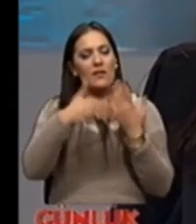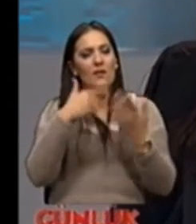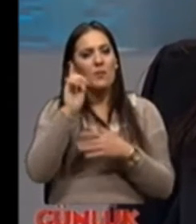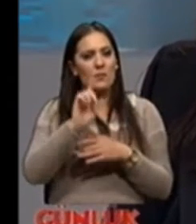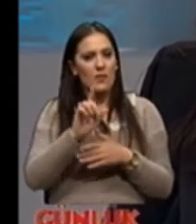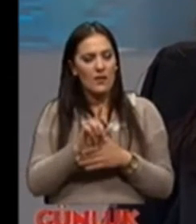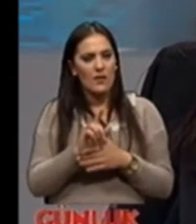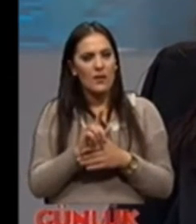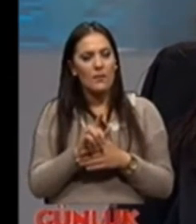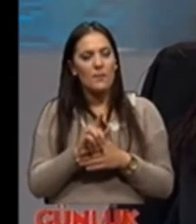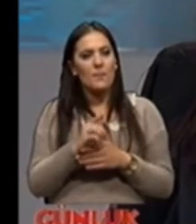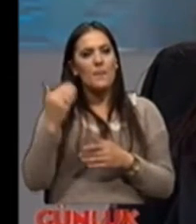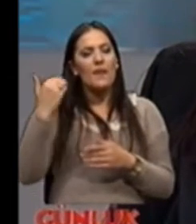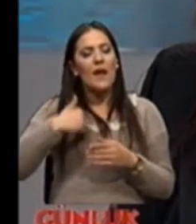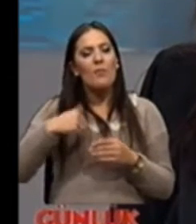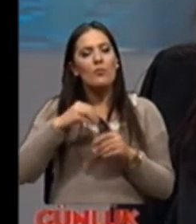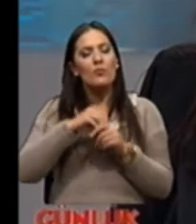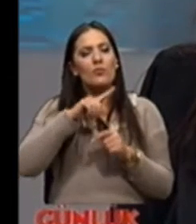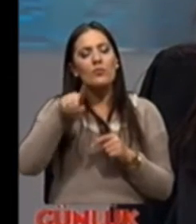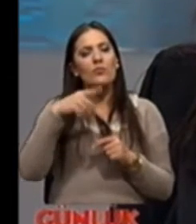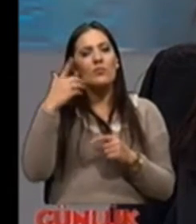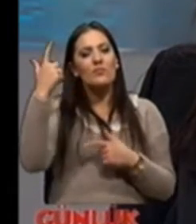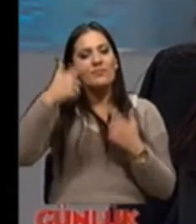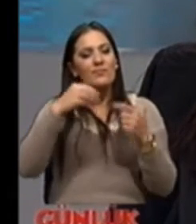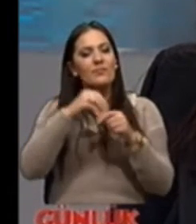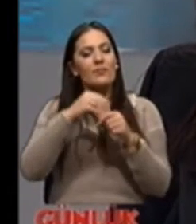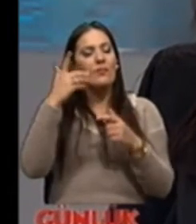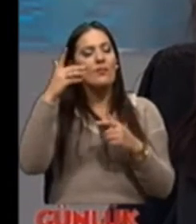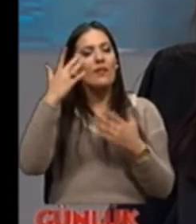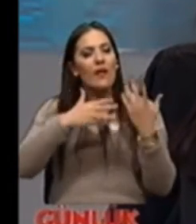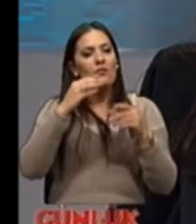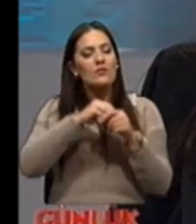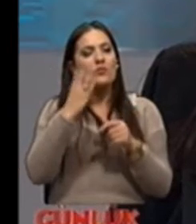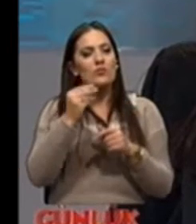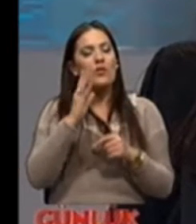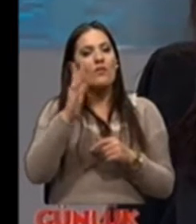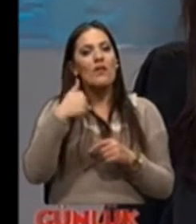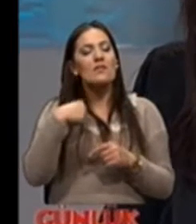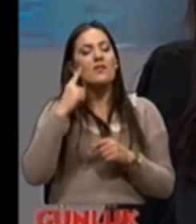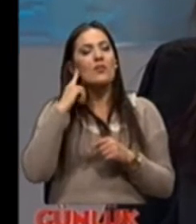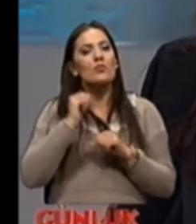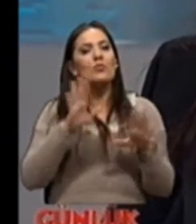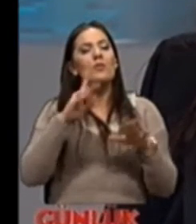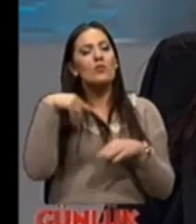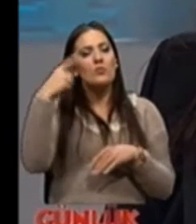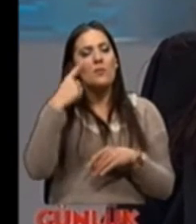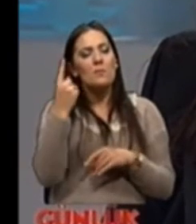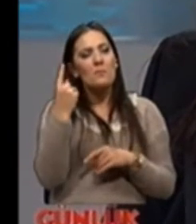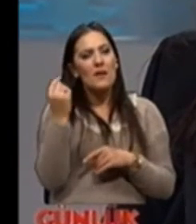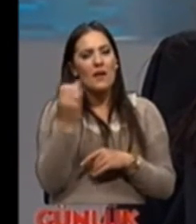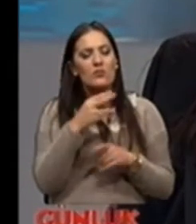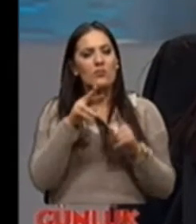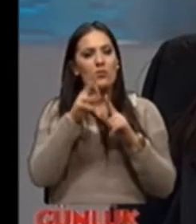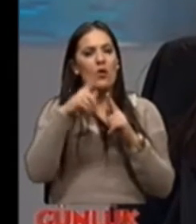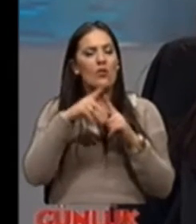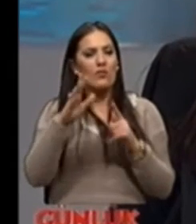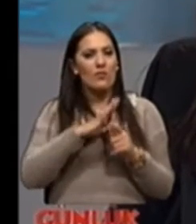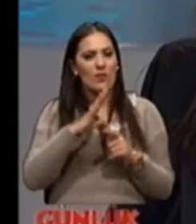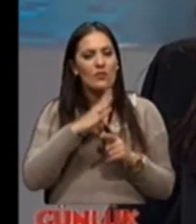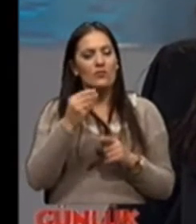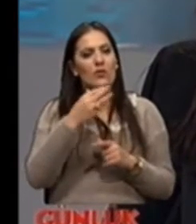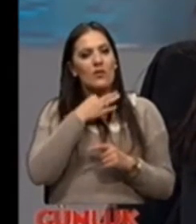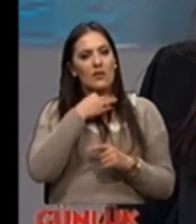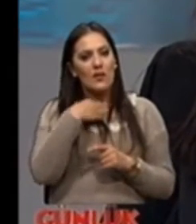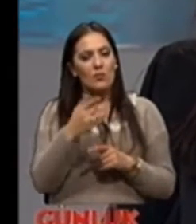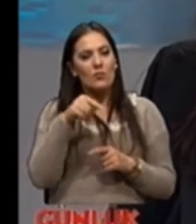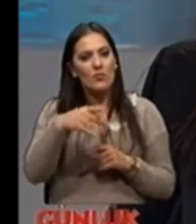gereken, kamuoyunda çok fazla çok hani gündeme gelmediğini düşündüğüm birkaç not var iletmek istedim. Nedir çok efendim? Teşekkür